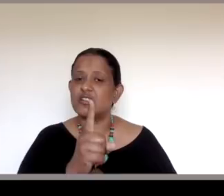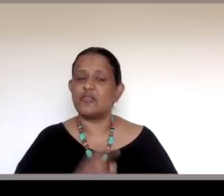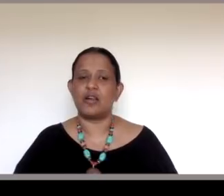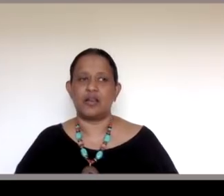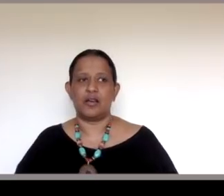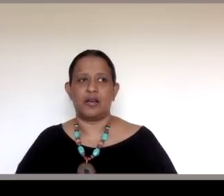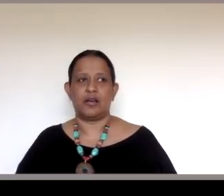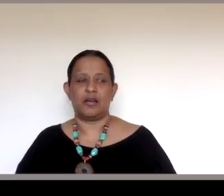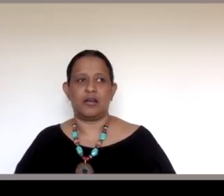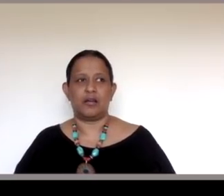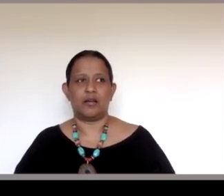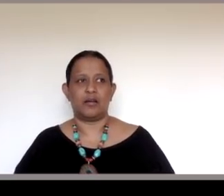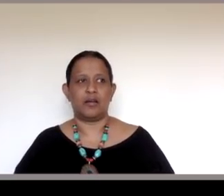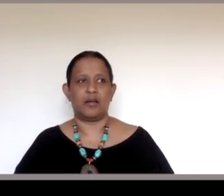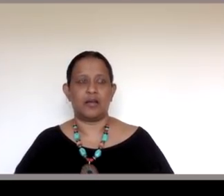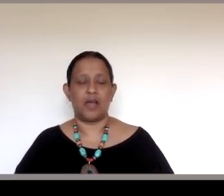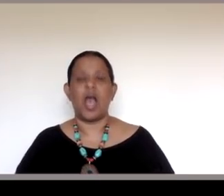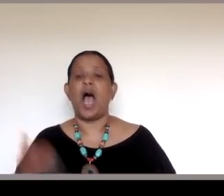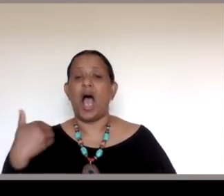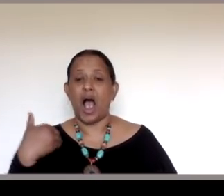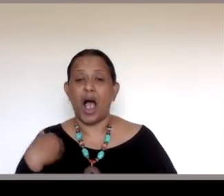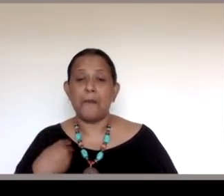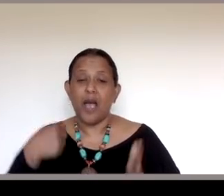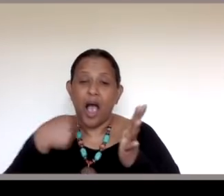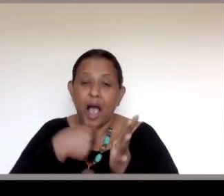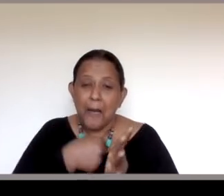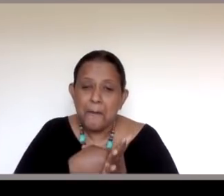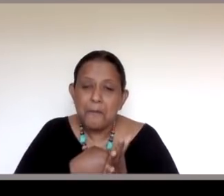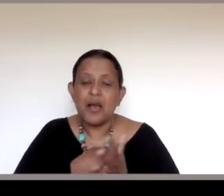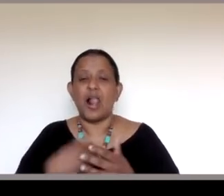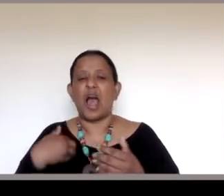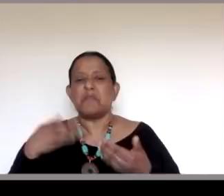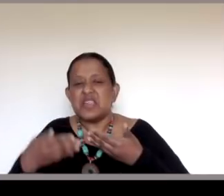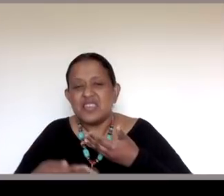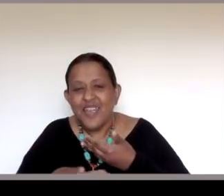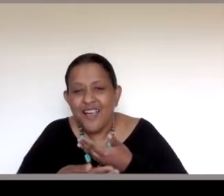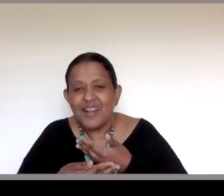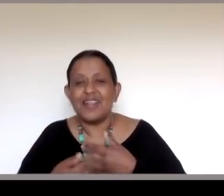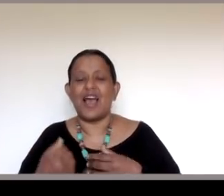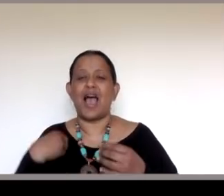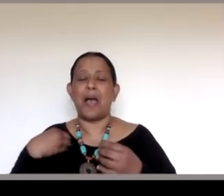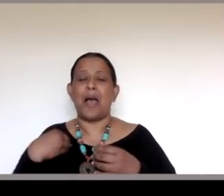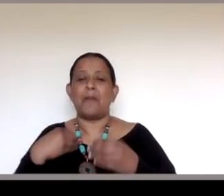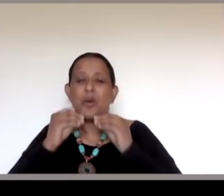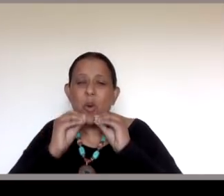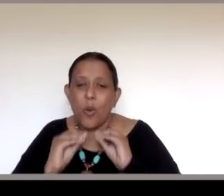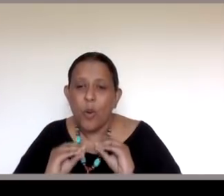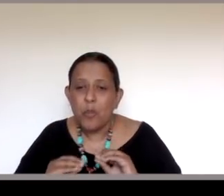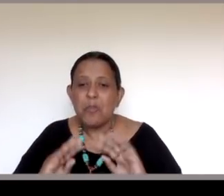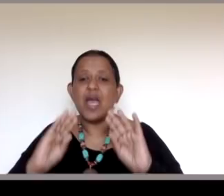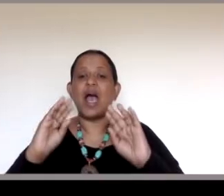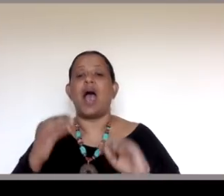காரணங்களை சொல்கின்றேன் யட்டஹத் கம பீடனே அடு கரை தாழ்மை அழுத்தத்தை குறைக்கும் மம